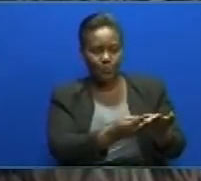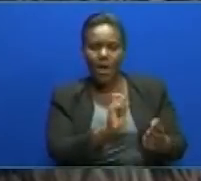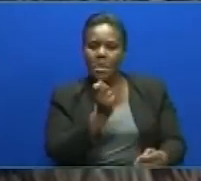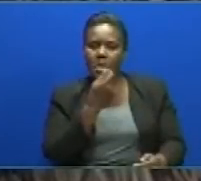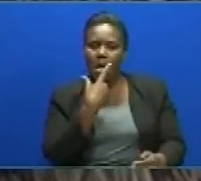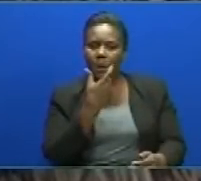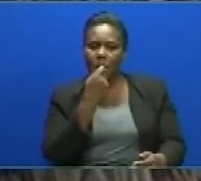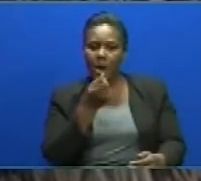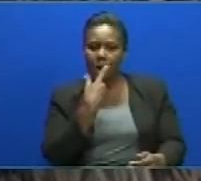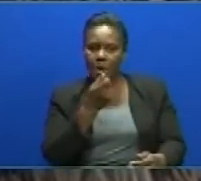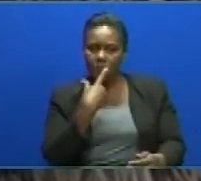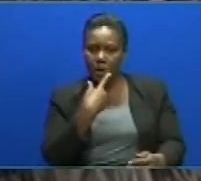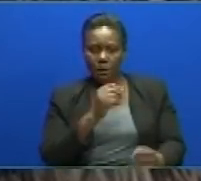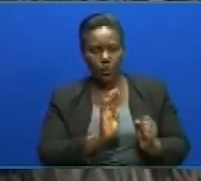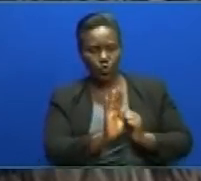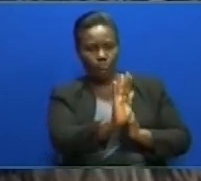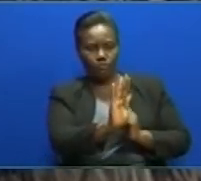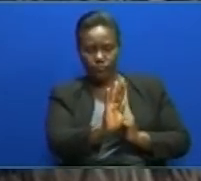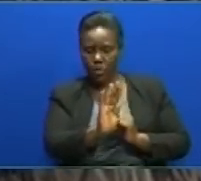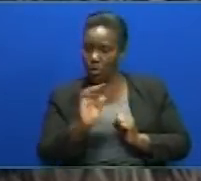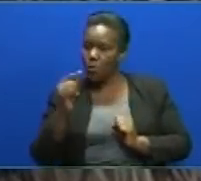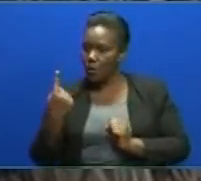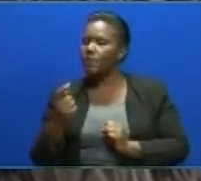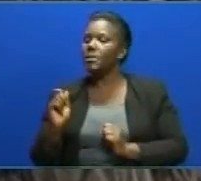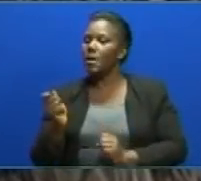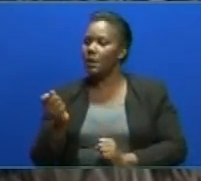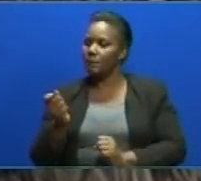Nikatibiwa yale manjano. Hatimaye nikaje